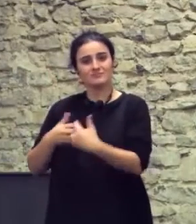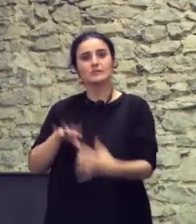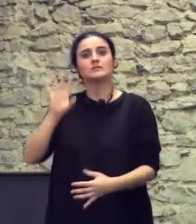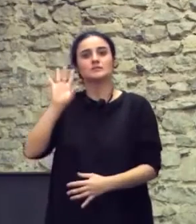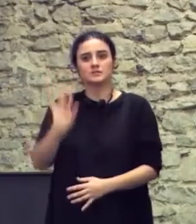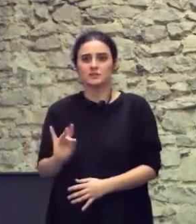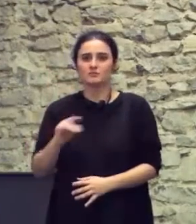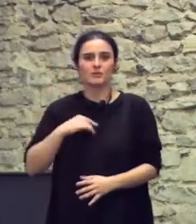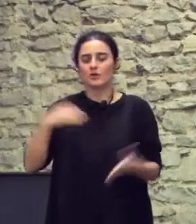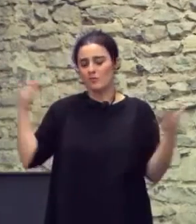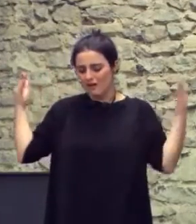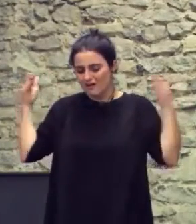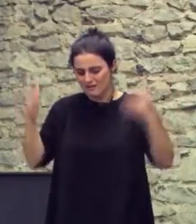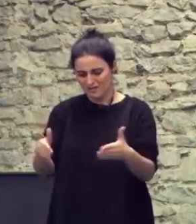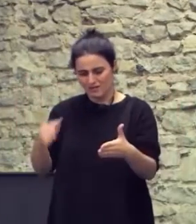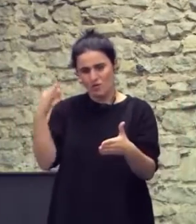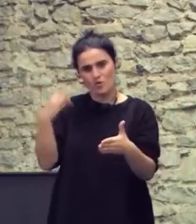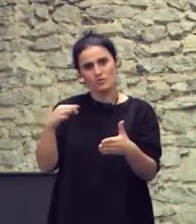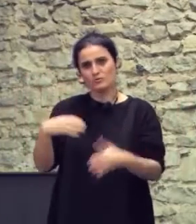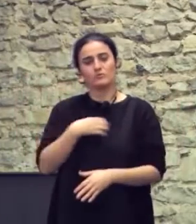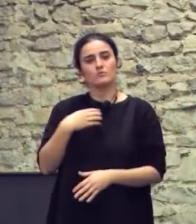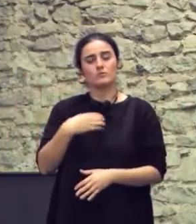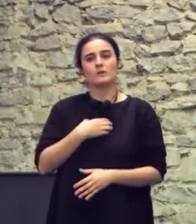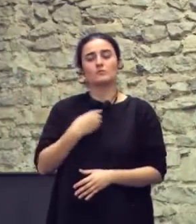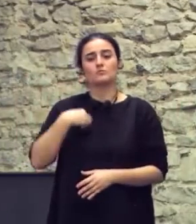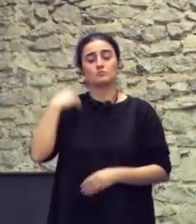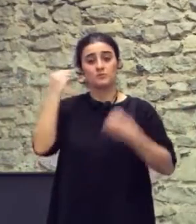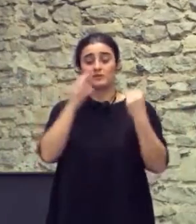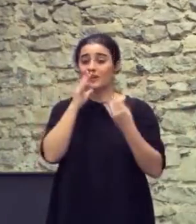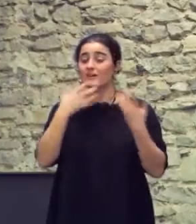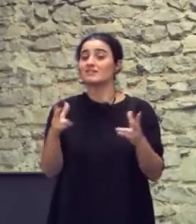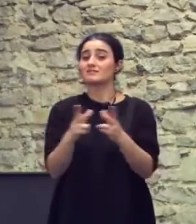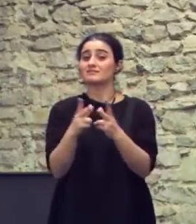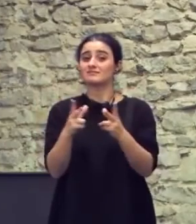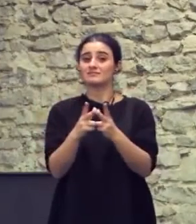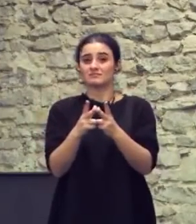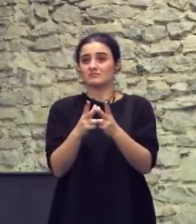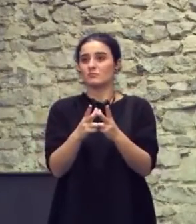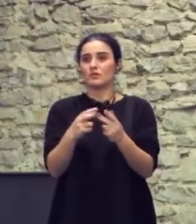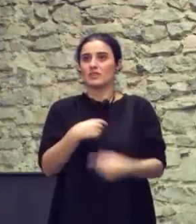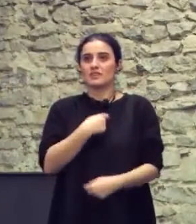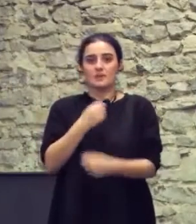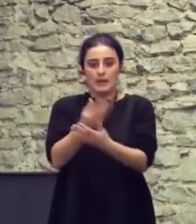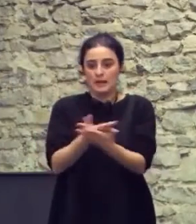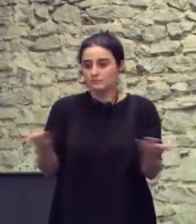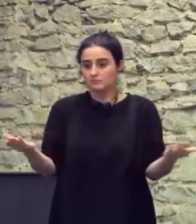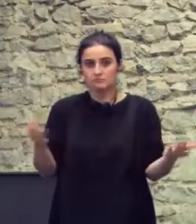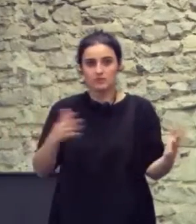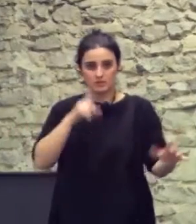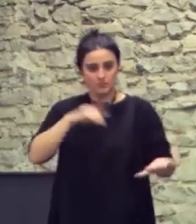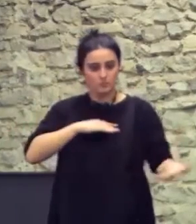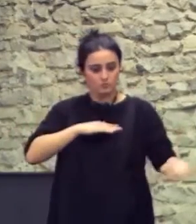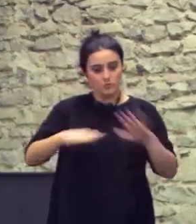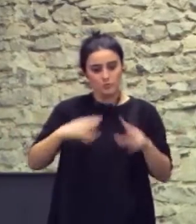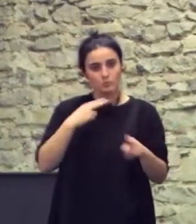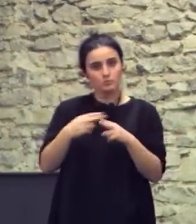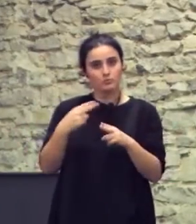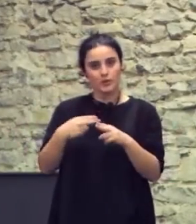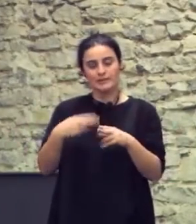esperantza guztiak hor jarri. Uste dut gaur egungo gizarteak, gizarte zibil bezala, eta mugimendu politikoetan ere